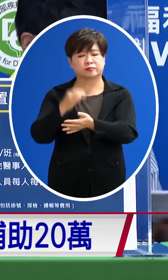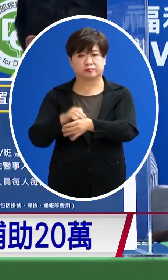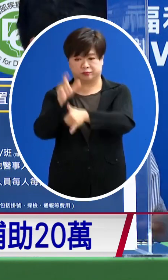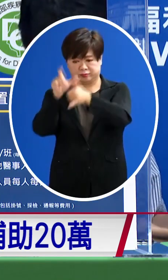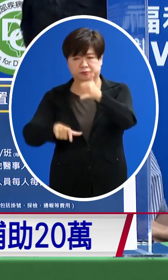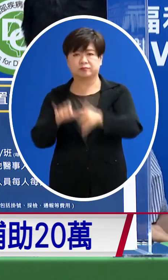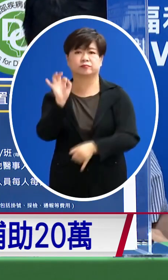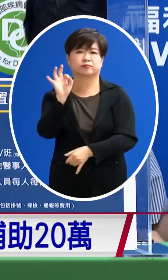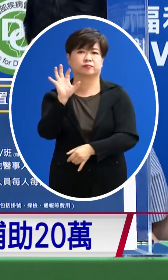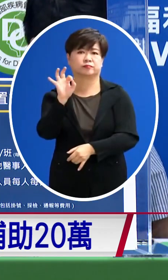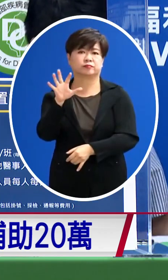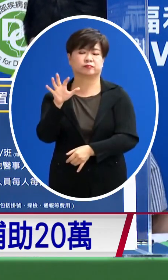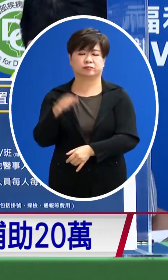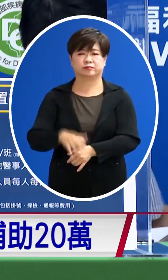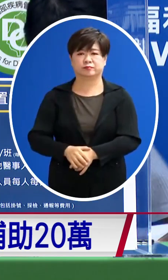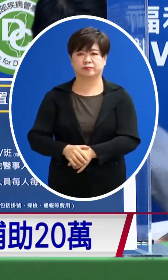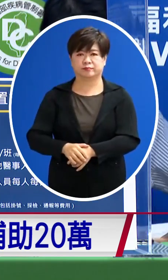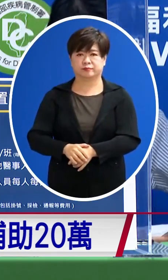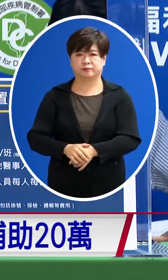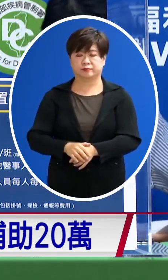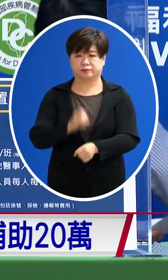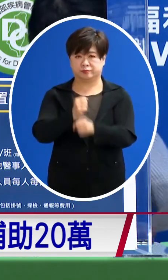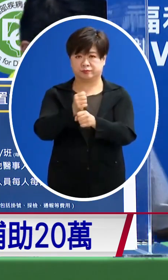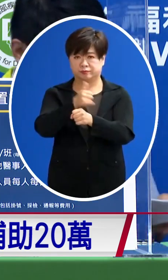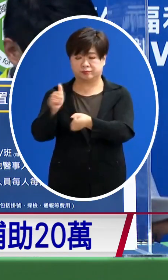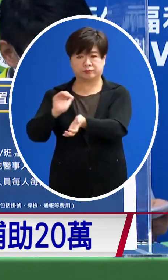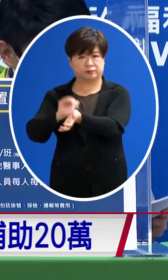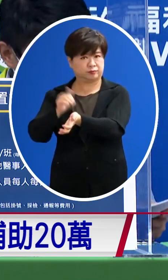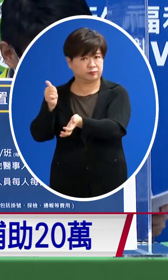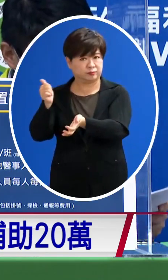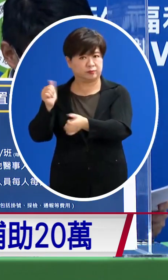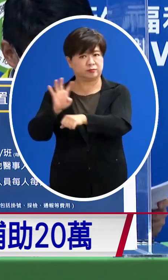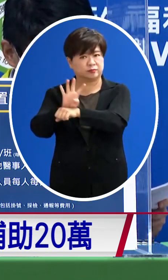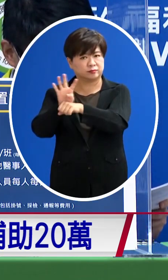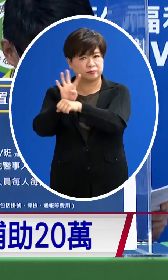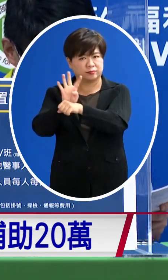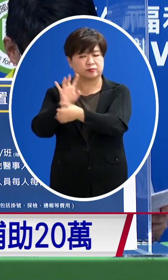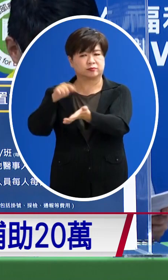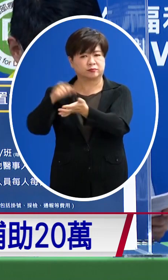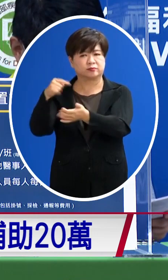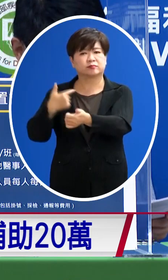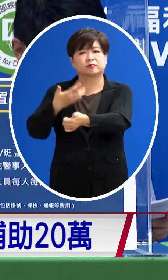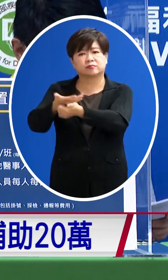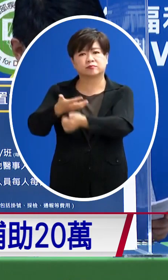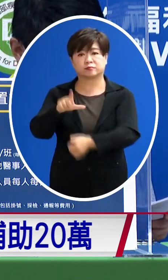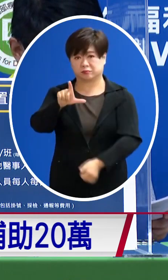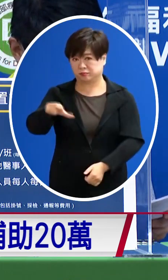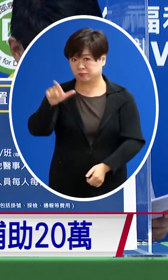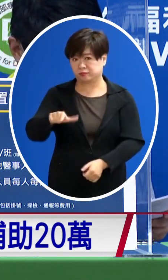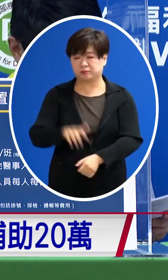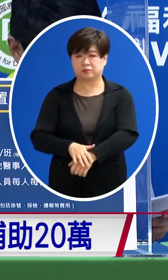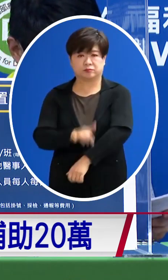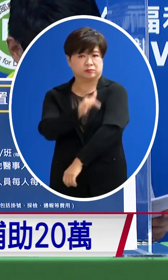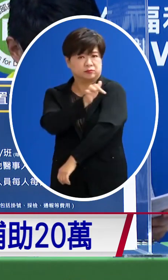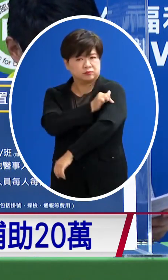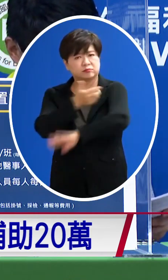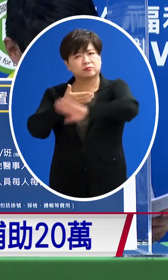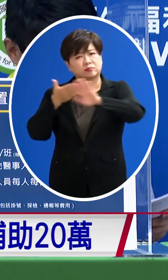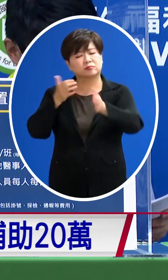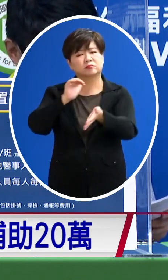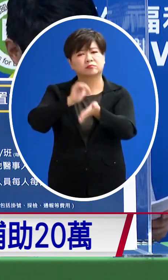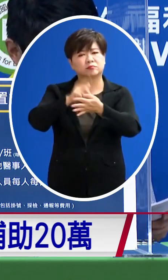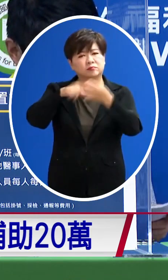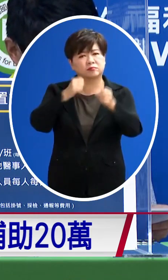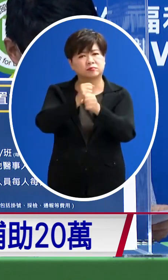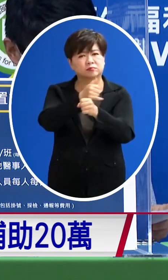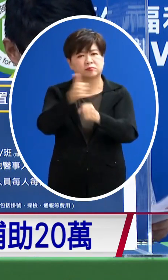是500元。那人员的费用，医师哈每4小时一般是6000元，护理师或其他医师人